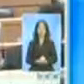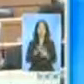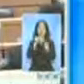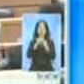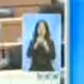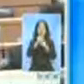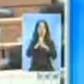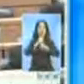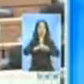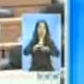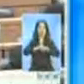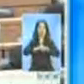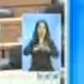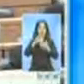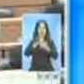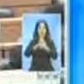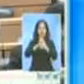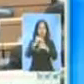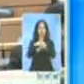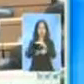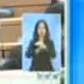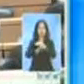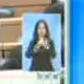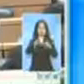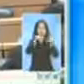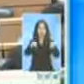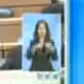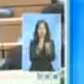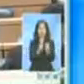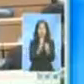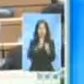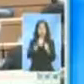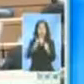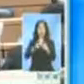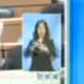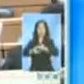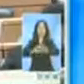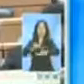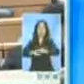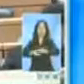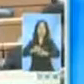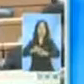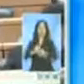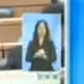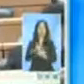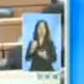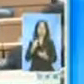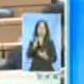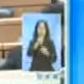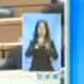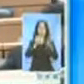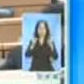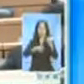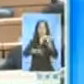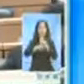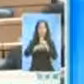ปลกนะฮะให้อ่านข่าวจากหนังสือพิมพ์ก็ไม่ให้อ่านนะครับถ้าไม่ให้อ่านเพราะว่าไม่รู้ว่าที่ลงหนังสือพิมพ์เนี่ยจริงหรือไม่จริงงั้นดูจากคลิปเลย